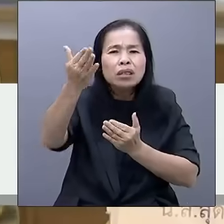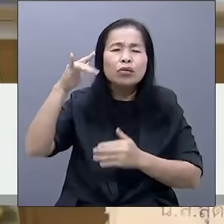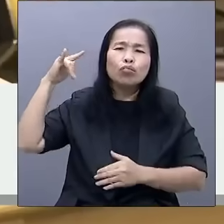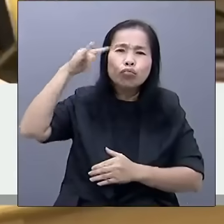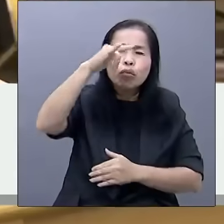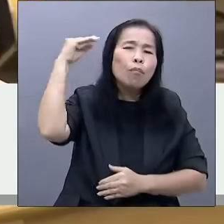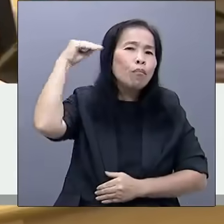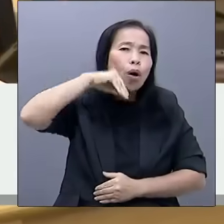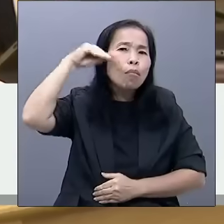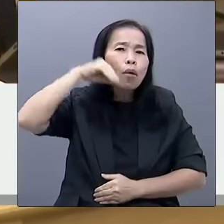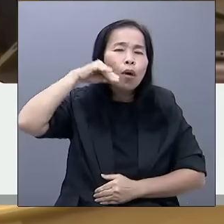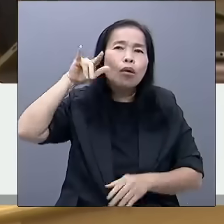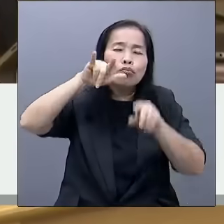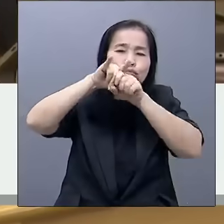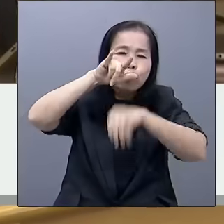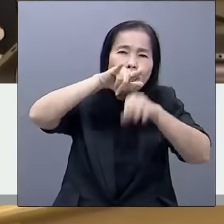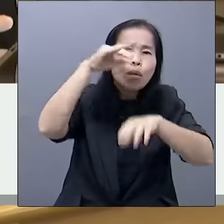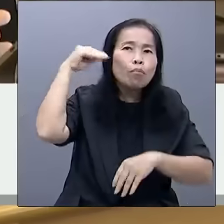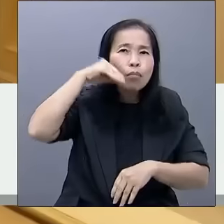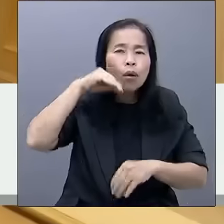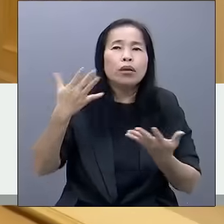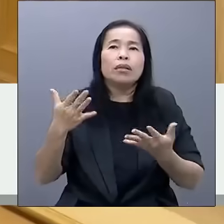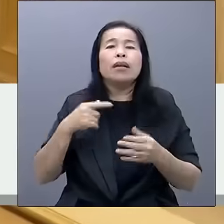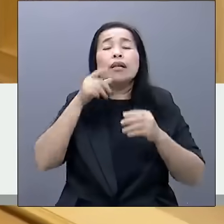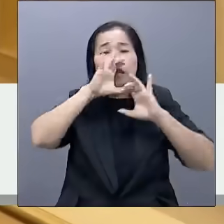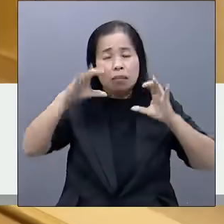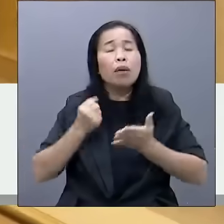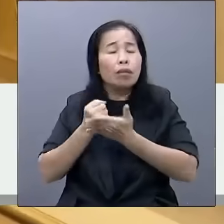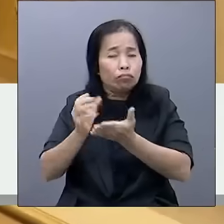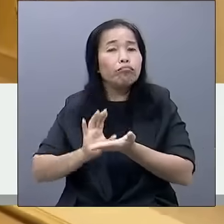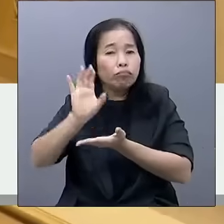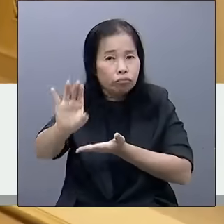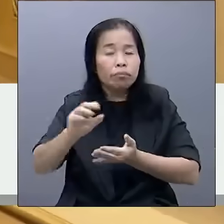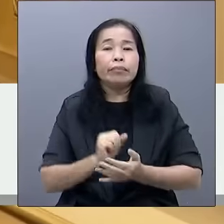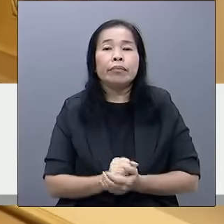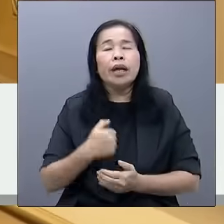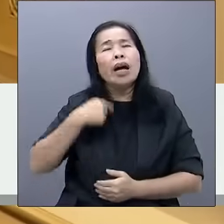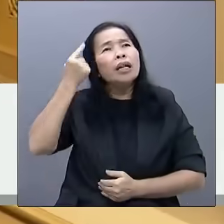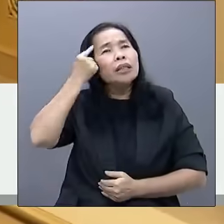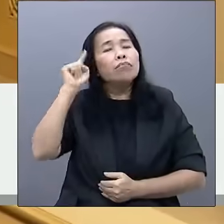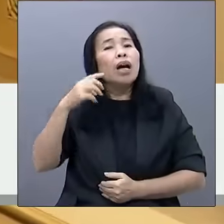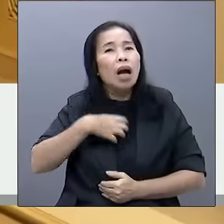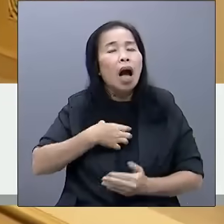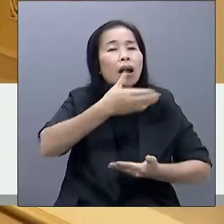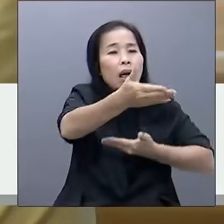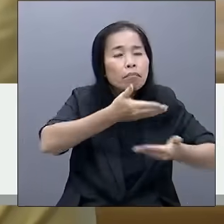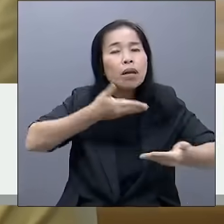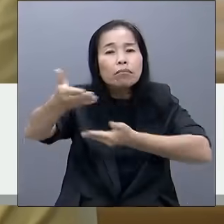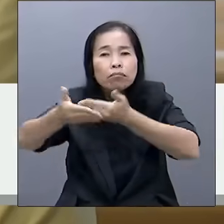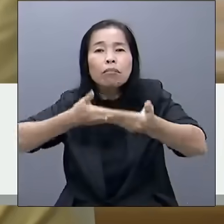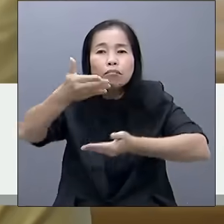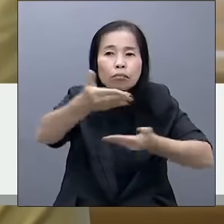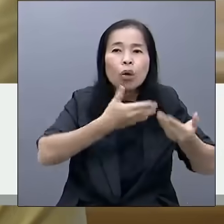ซึ่งรัฐบาลจะสนับสนุนและไม่ตัดงบรวมถึงมีแนวคิดในการแลกเปลี่ยนสินค้ากับอาวุธ